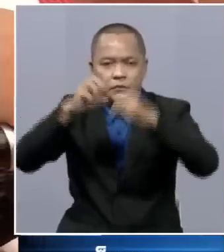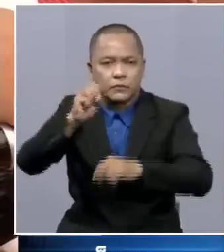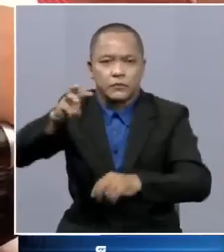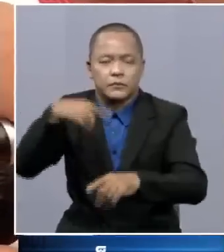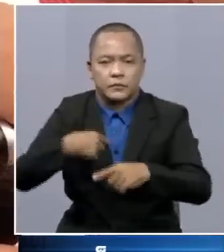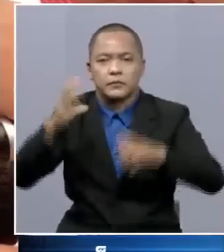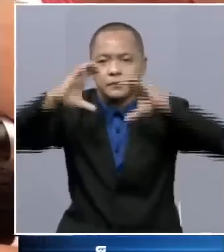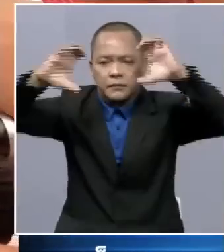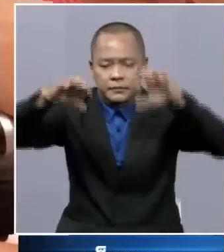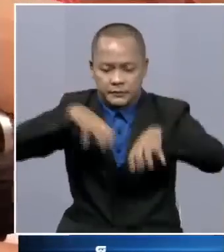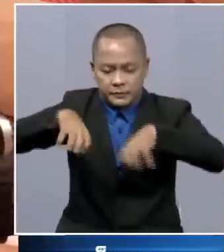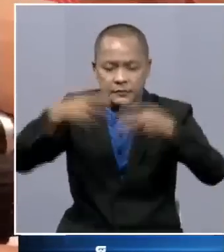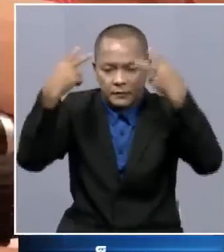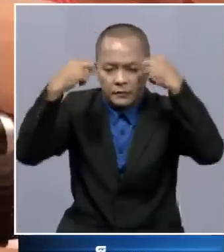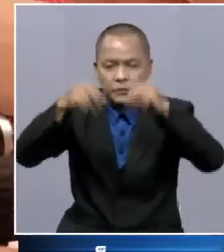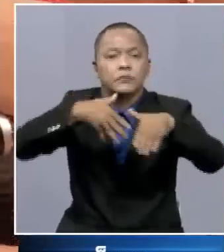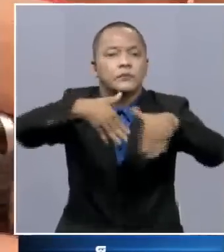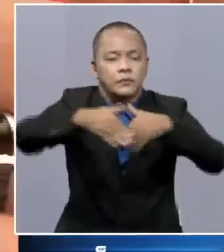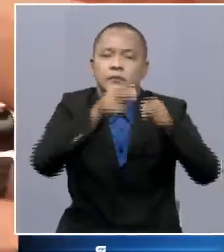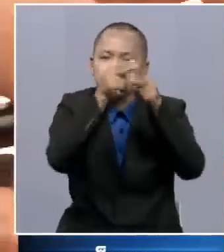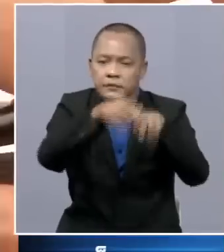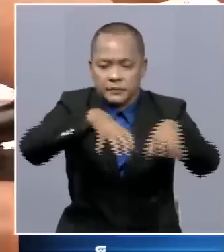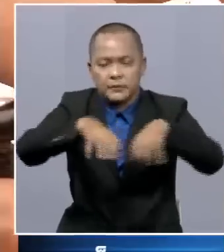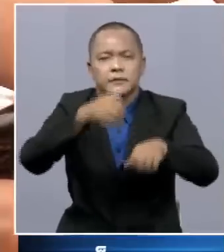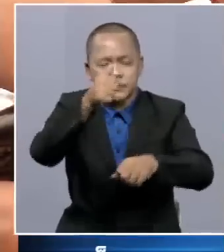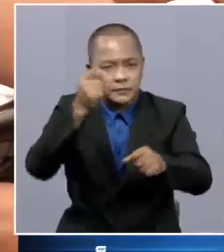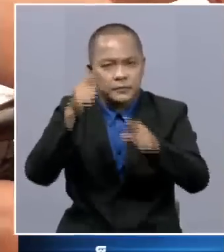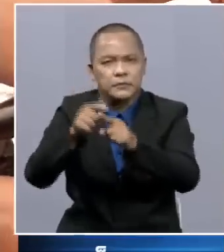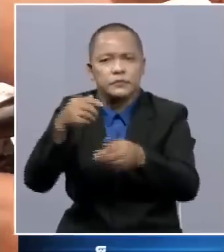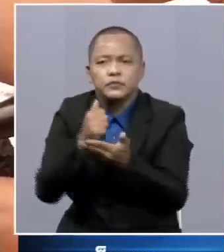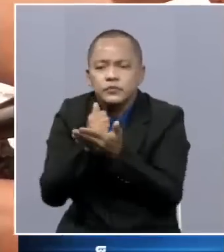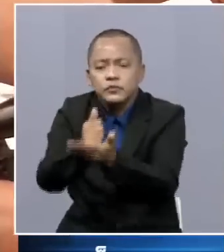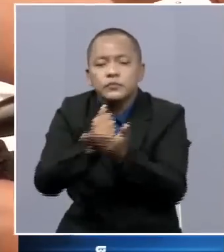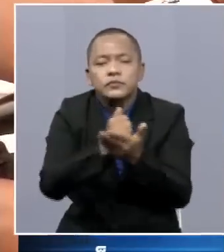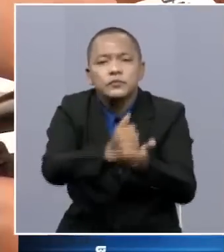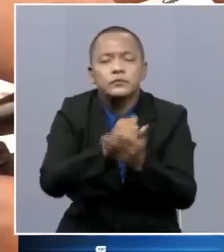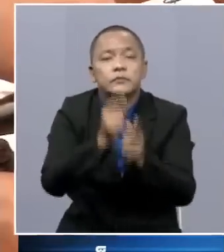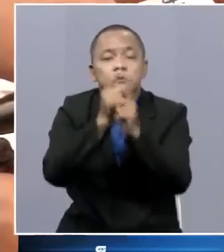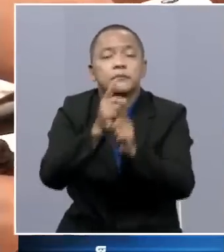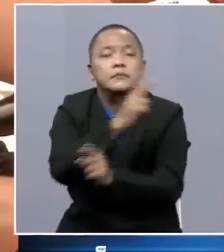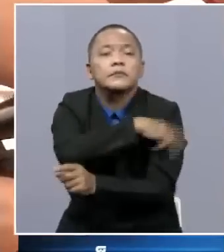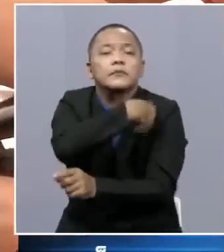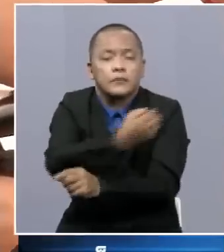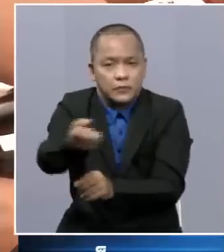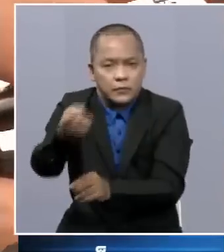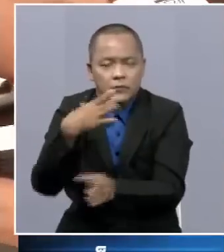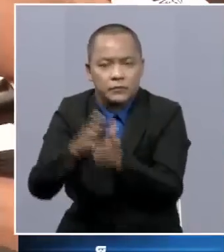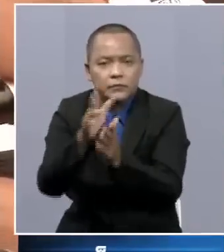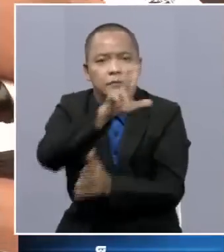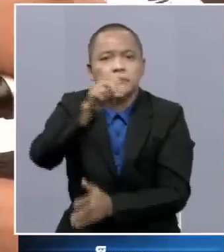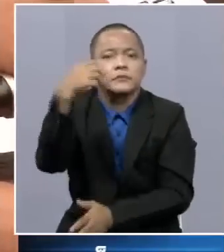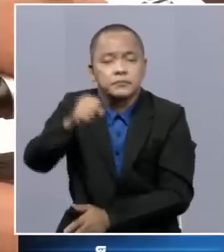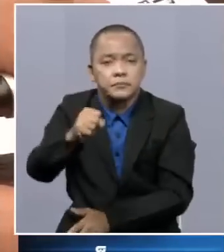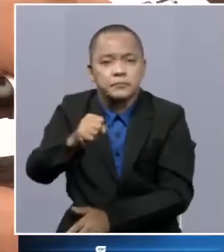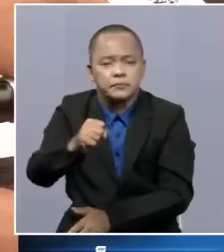ราอยากจะเป็นรัฐบาลที่จัดตั้งนายกได้โดยประชาชนคือมันจะเกิดขึ้นได้ก็ต้องช่วยกันแล้วตามที่หมอชนน่านบอกครับเรื่องของ310เสีย